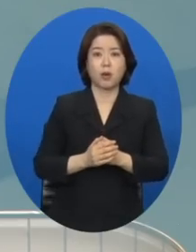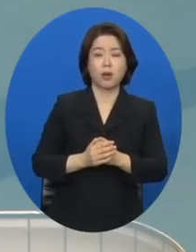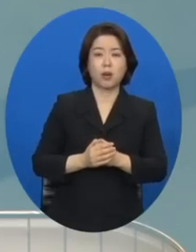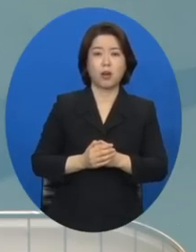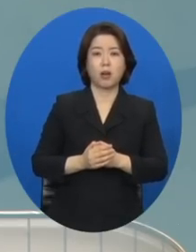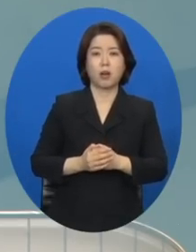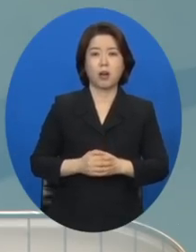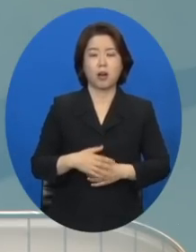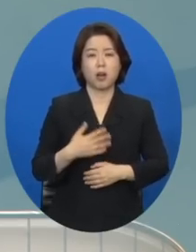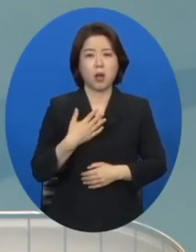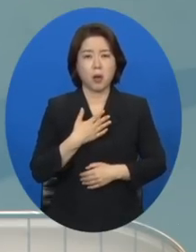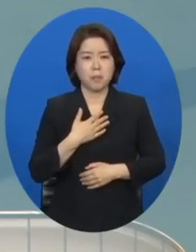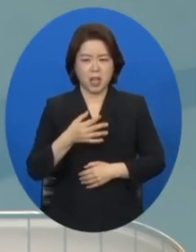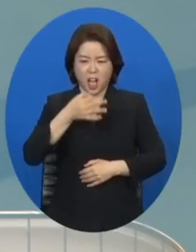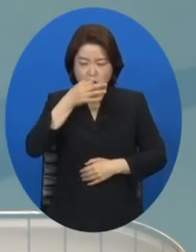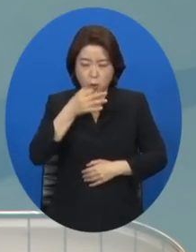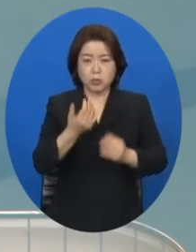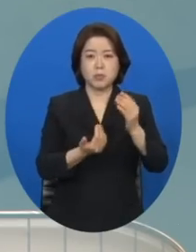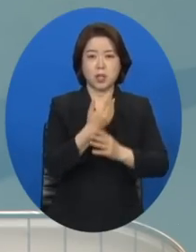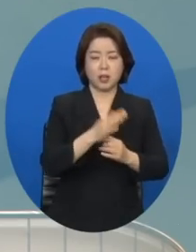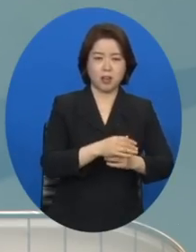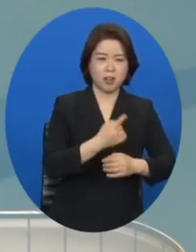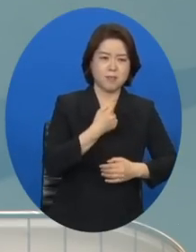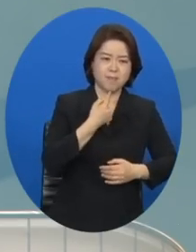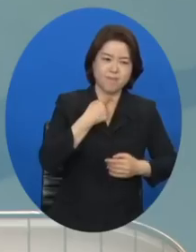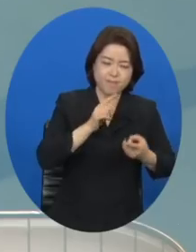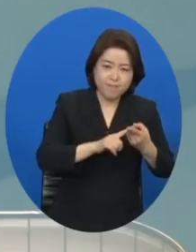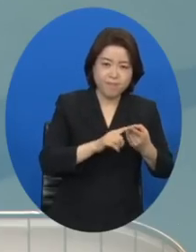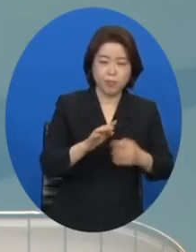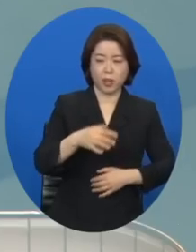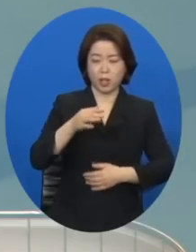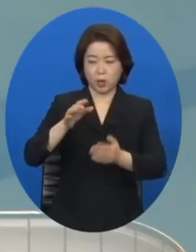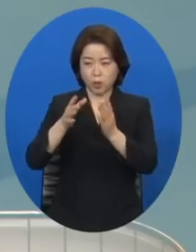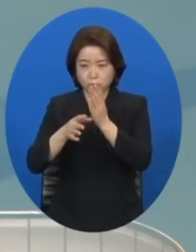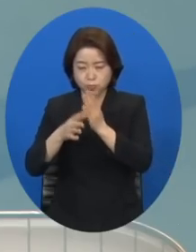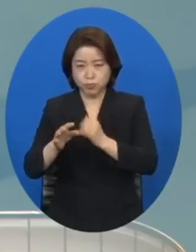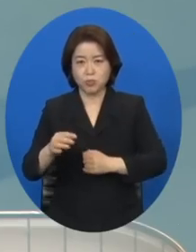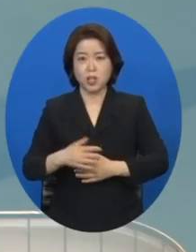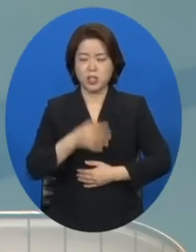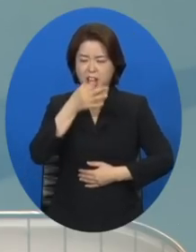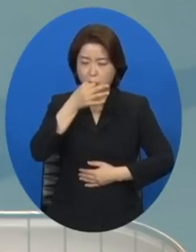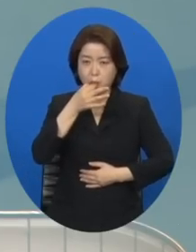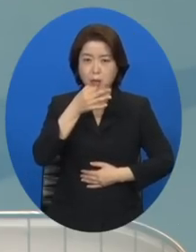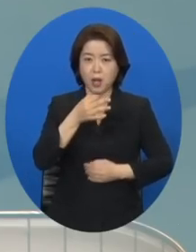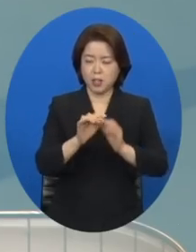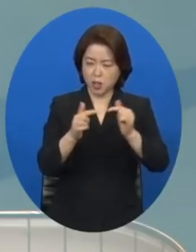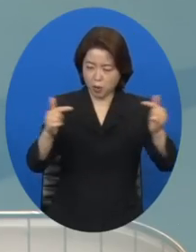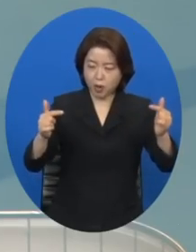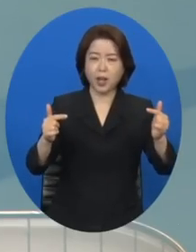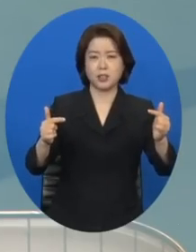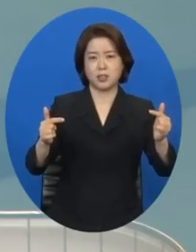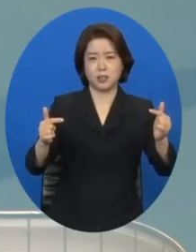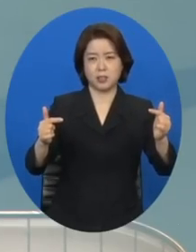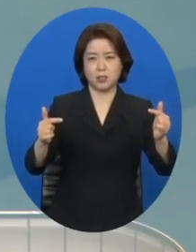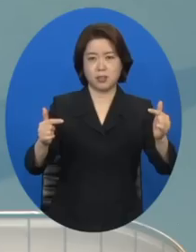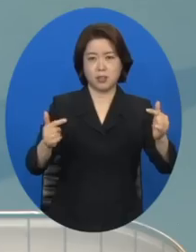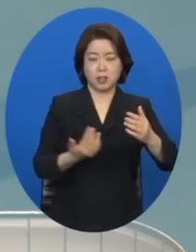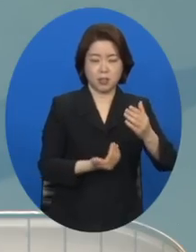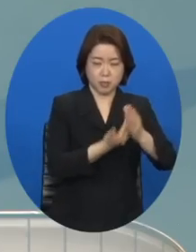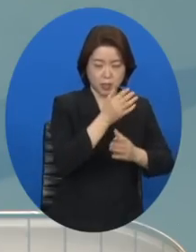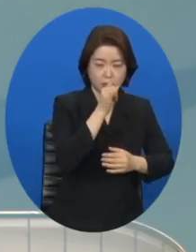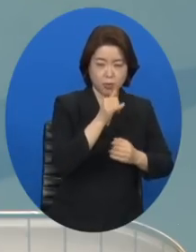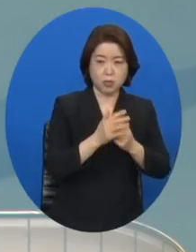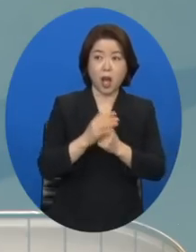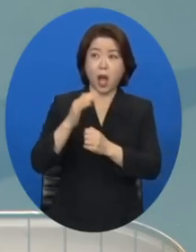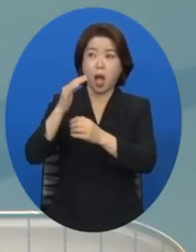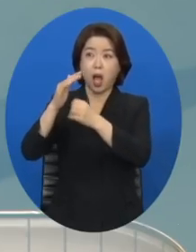욕심이 들었어요 정욕에 대한 욕심 탐욕에 대한 욕심 물질에 대한 욕망 그러니까 아버지의 그 사랑 안에 머물지 않고 나간